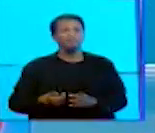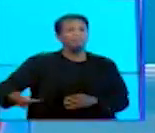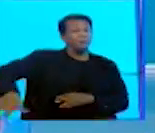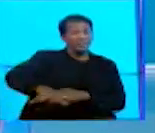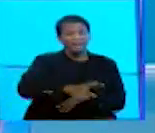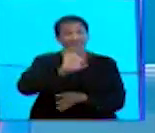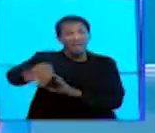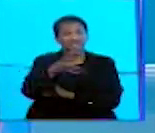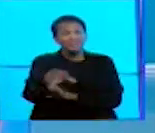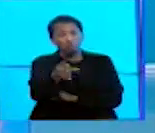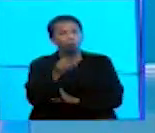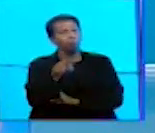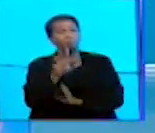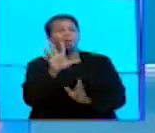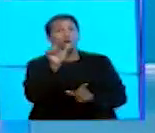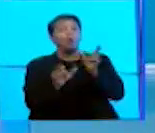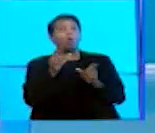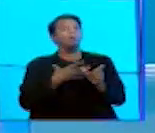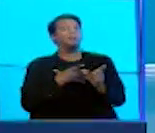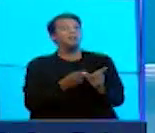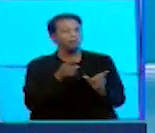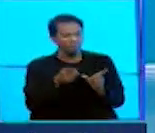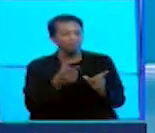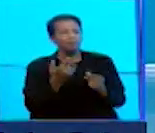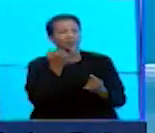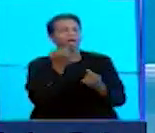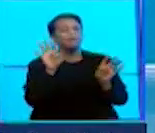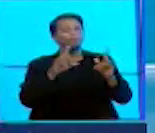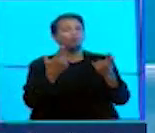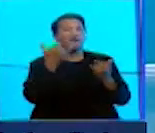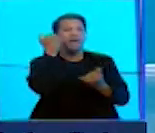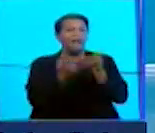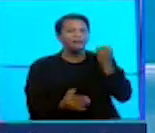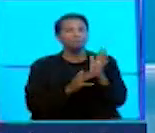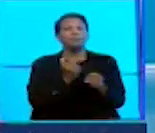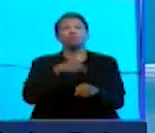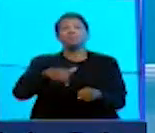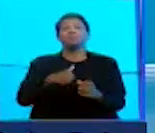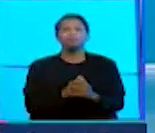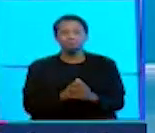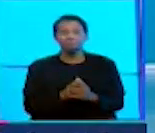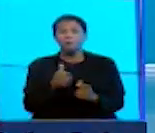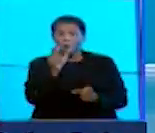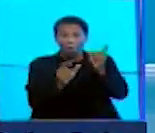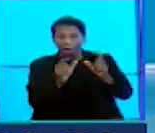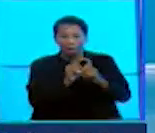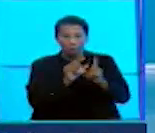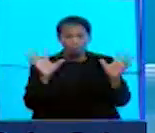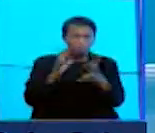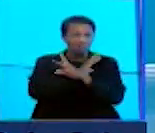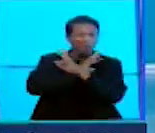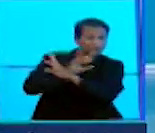Pemirsa, Pantai Ancol tetap menjadi incaran warga ibu kota dan sekitarnya untuk menghabiskan libur akhir pekan. Untuk menghindari kerumunan pengunjung,